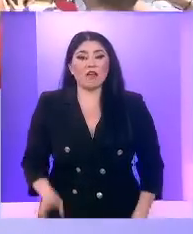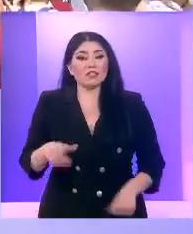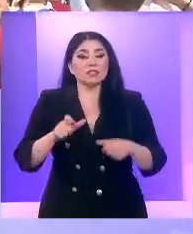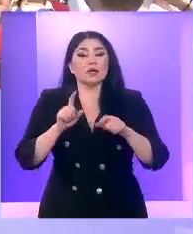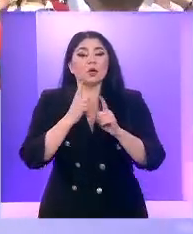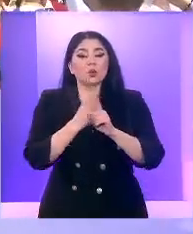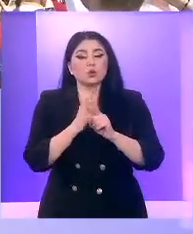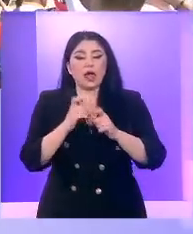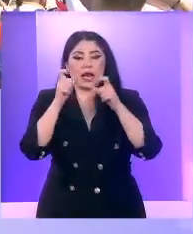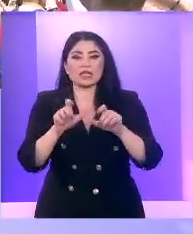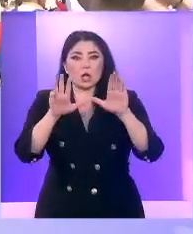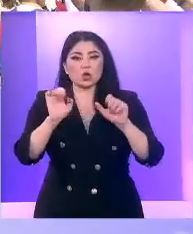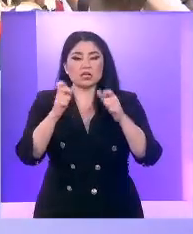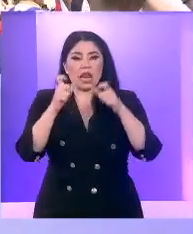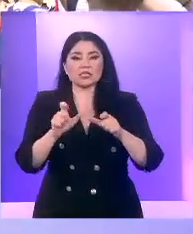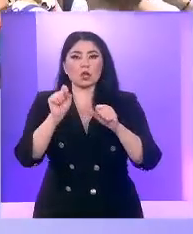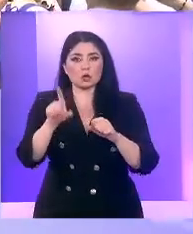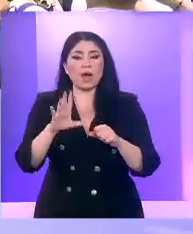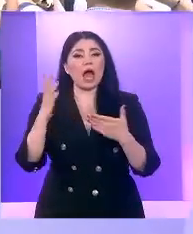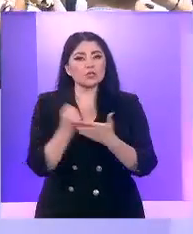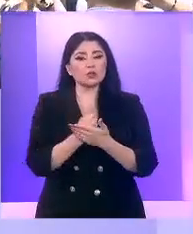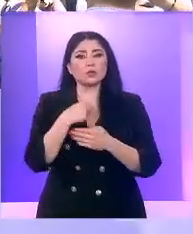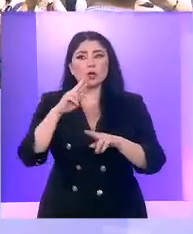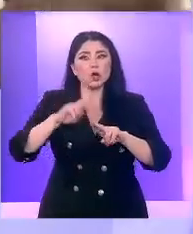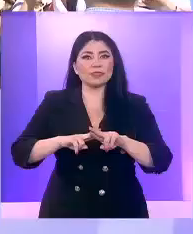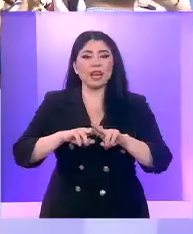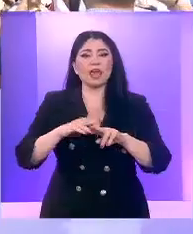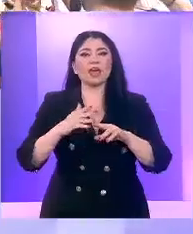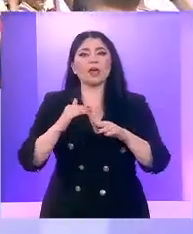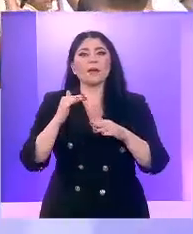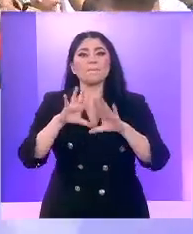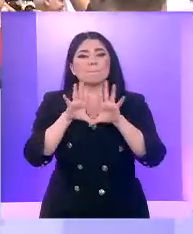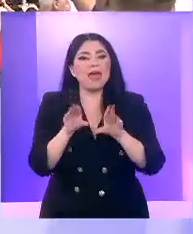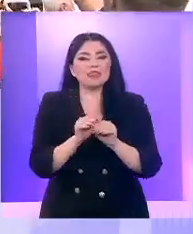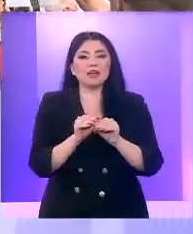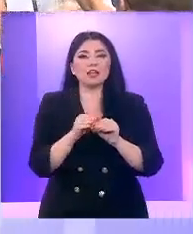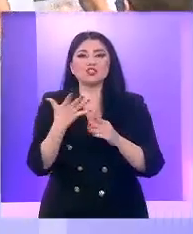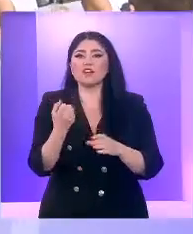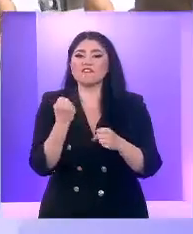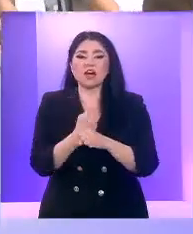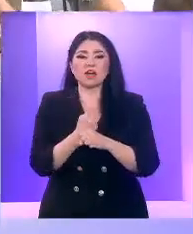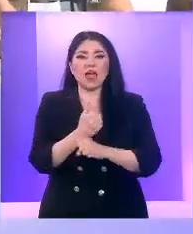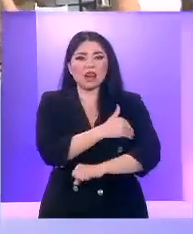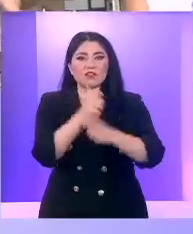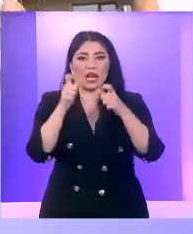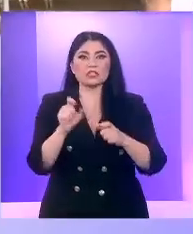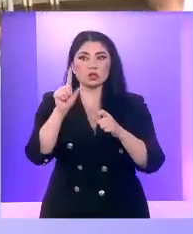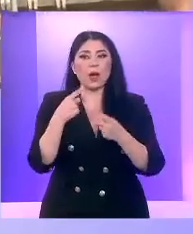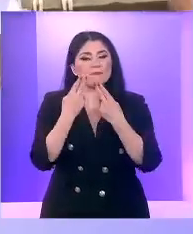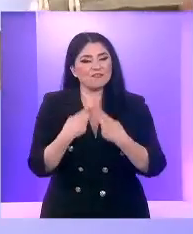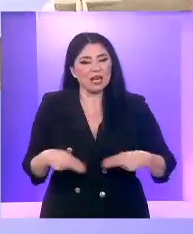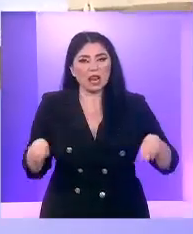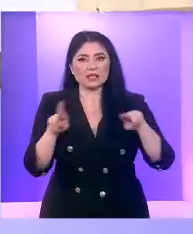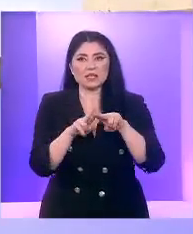clasa 12. Ați reușit să asigurați toate notele necesare încheierii mediilor. Ce fac elevii de clasa 12? Da, deci am